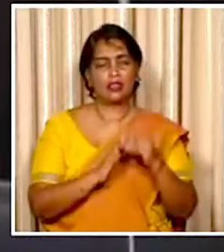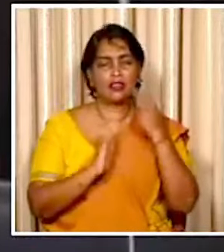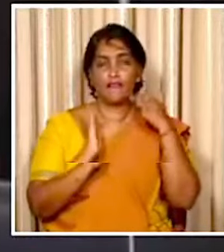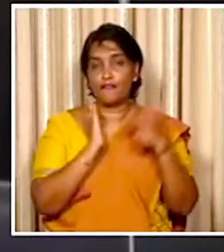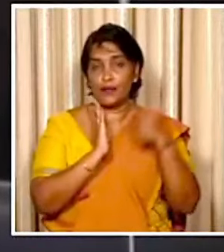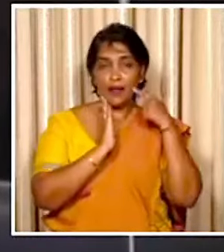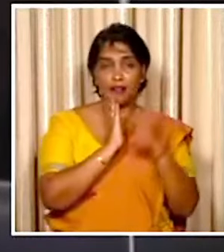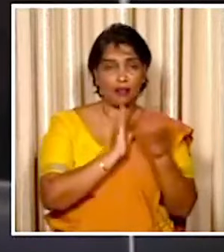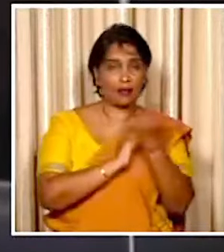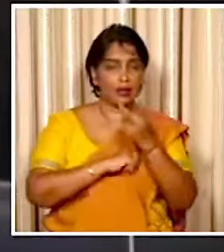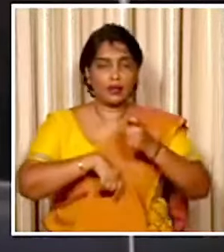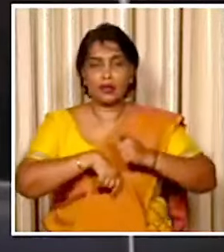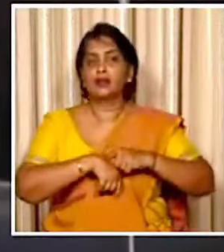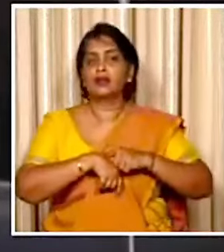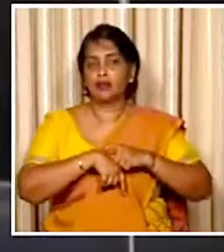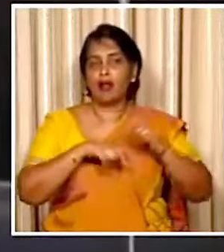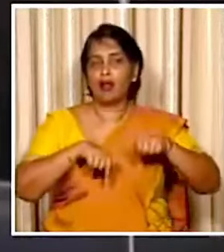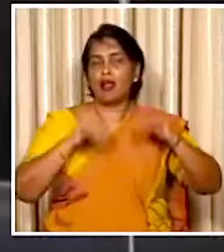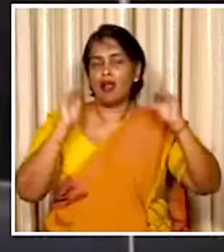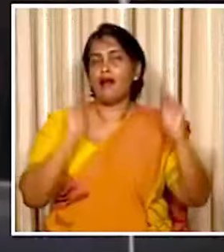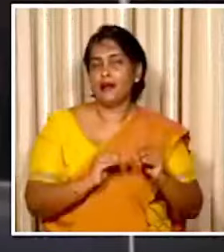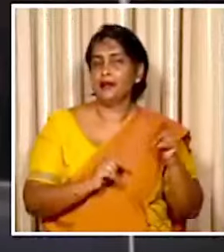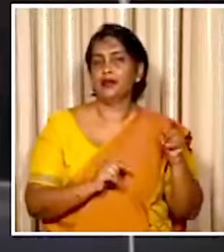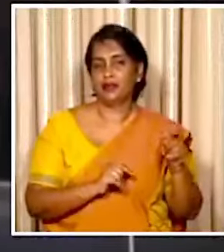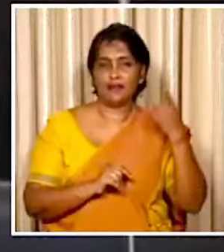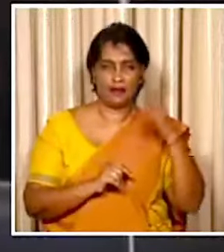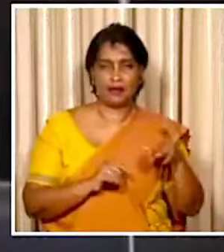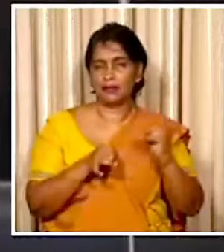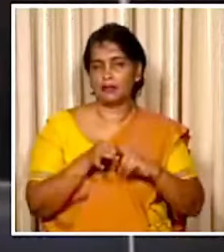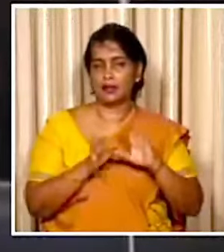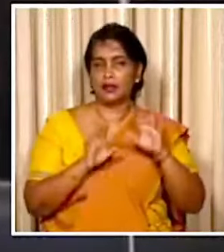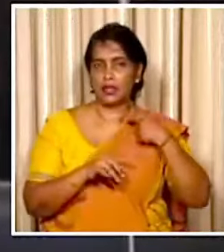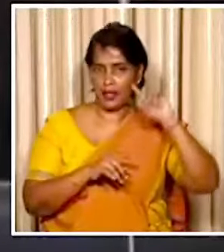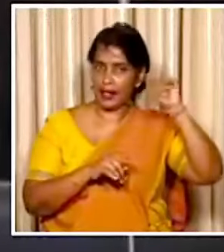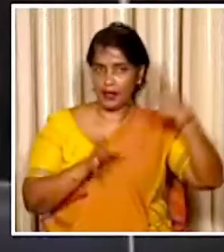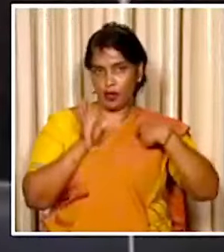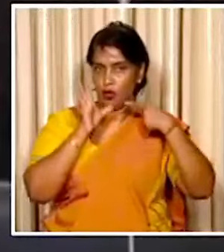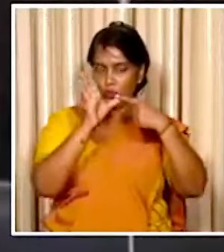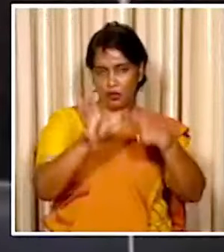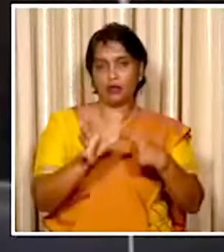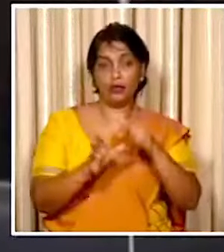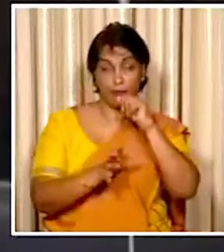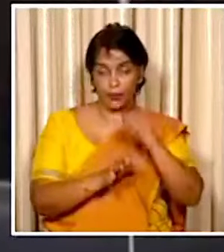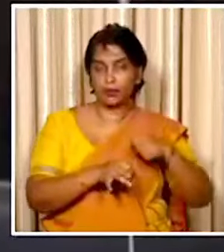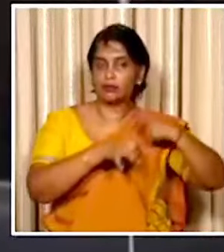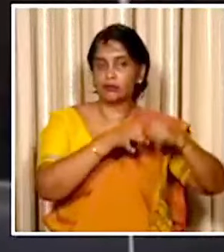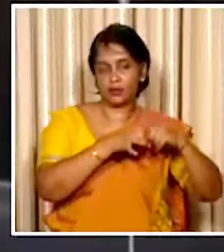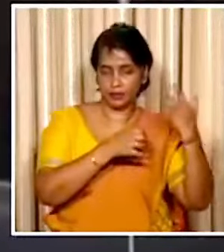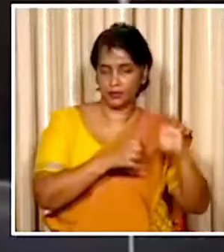අතර තිබෙන්නා වූ කාල පරතරය විවර තිබුණේ නැහැ. ඒ නිසා ඒ ප්‍රශ්නේ වුණේ. නමුත් මම හෙට පිළිතුරක් දෙන්නම් නිශ්චිතව. ඒක